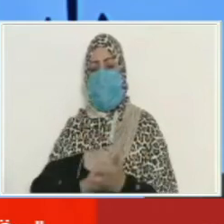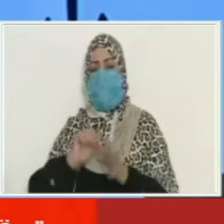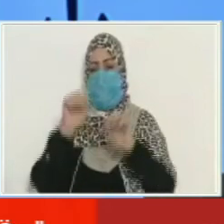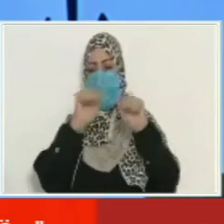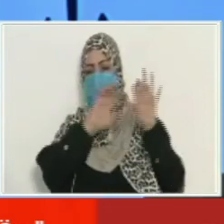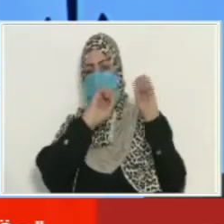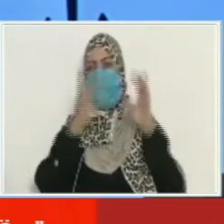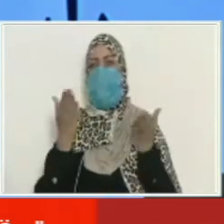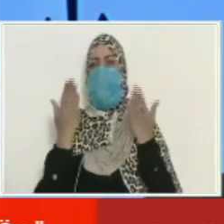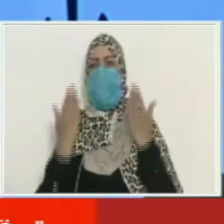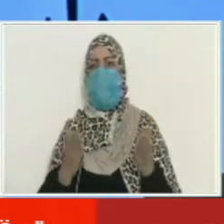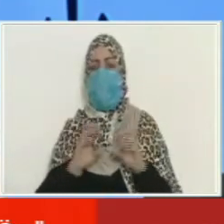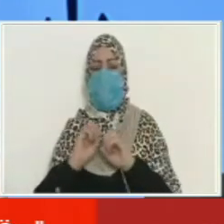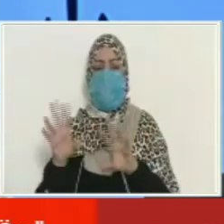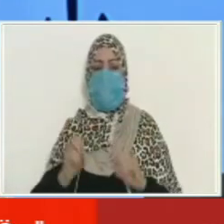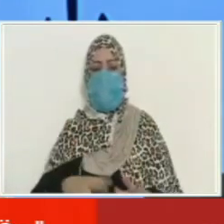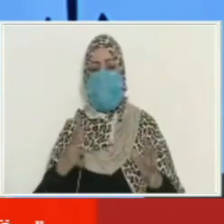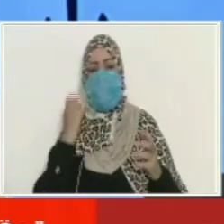والعدوان.